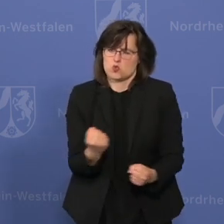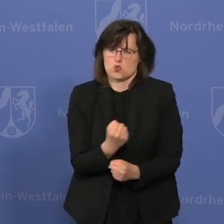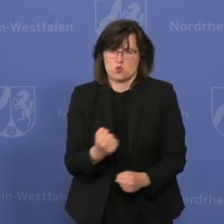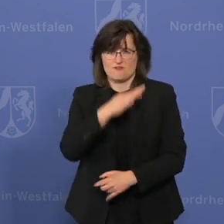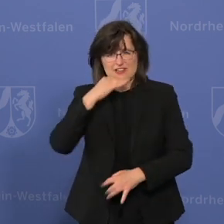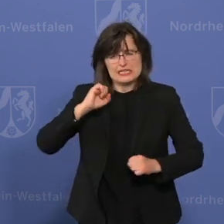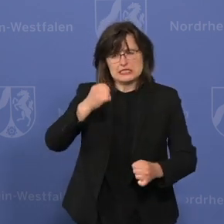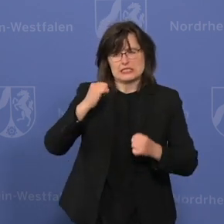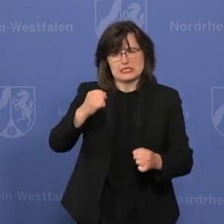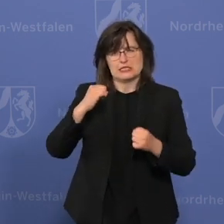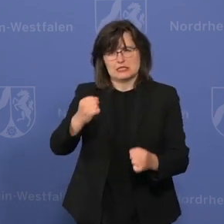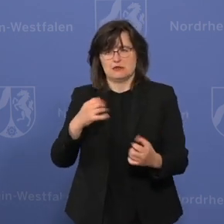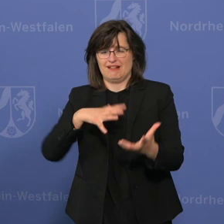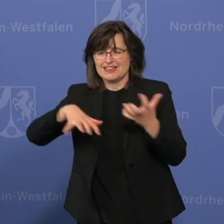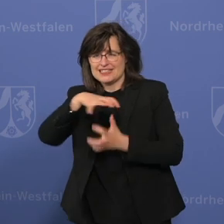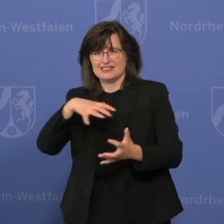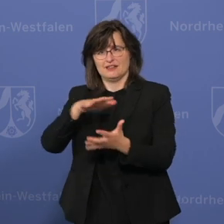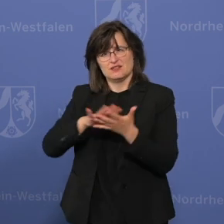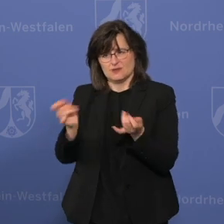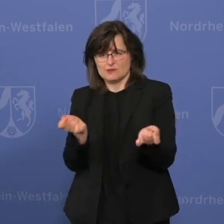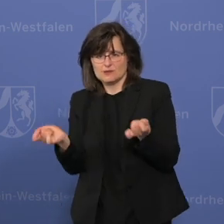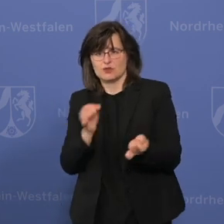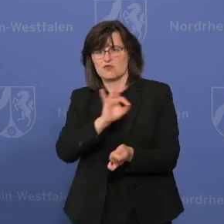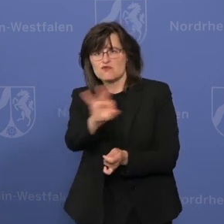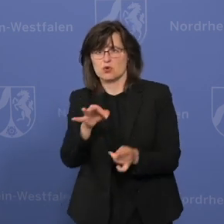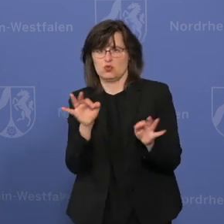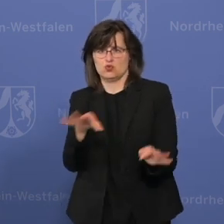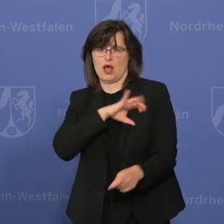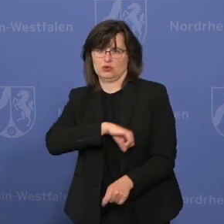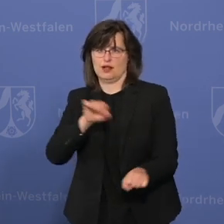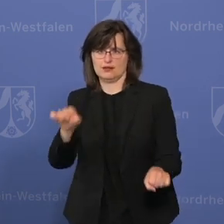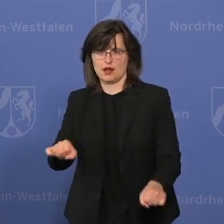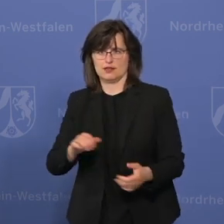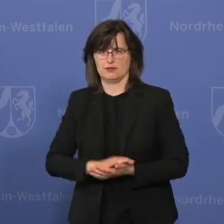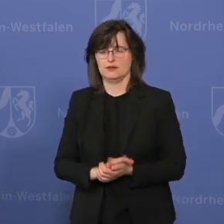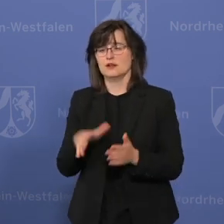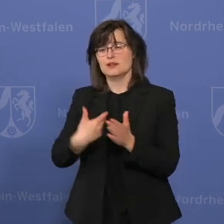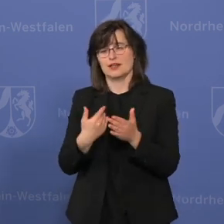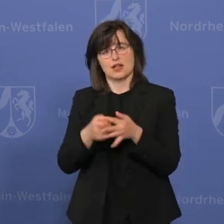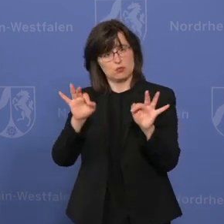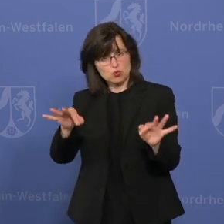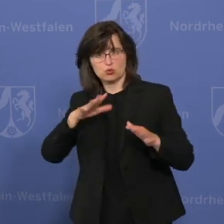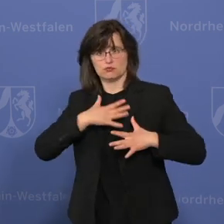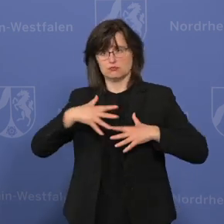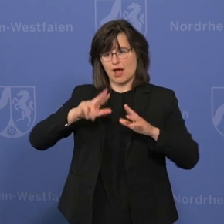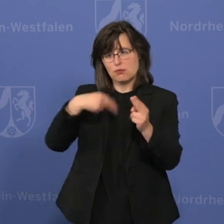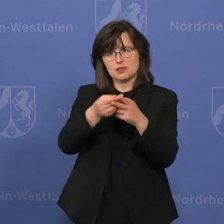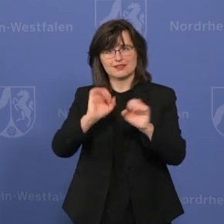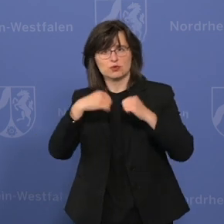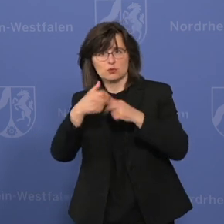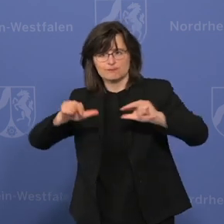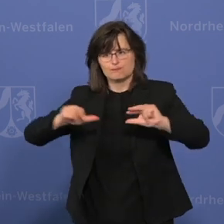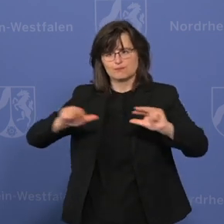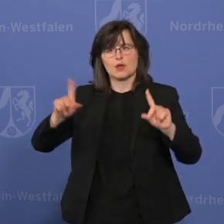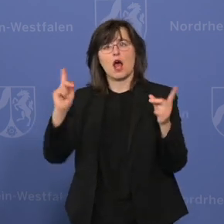wirklich für die Menschen erträglich gestalten zu können. Deswegen müssen wir hier mit Umsicht reagieren, auch was die Sicherung